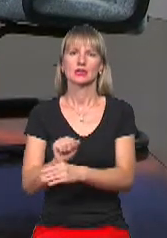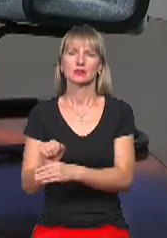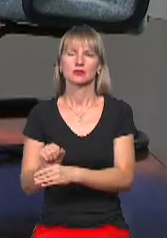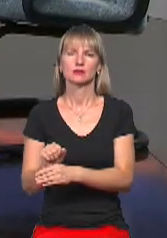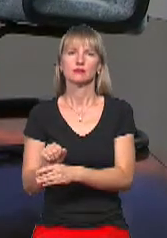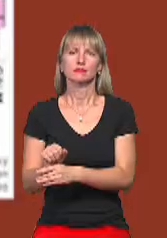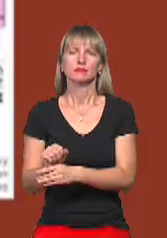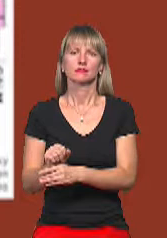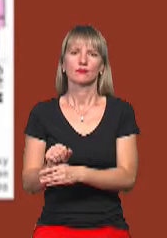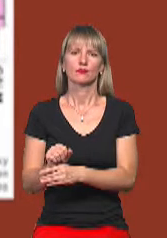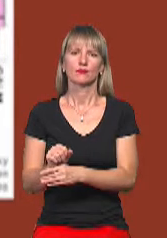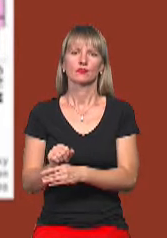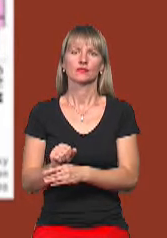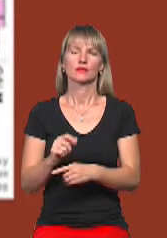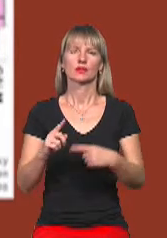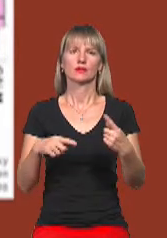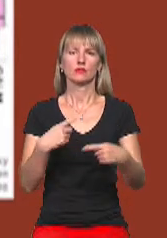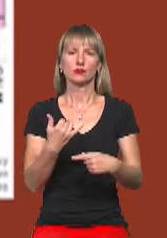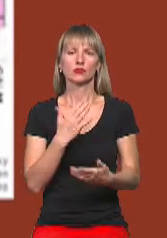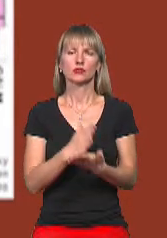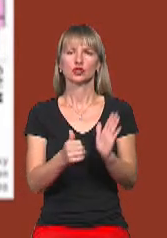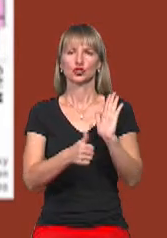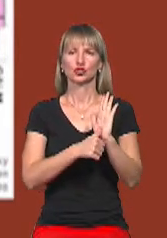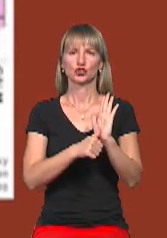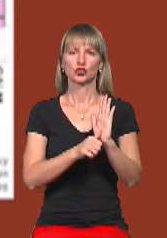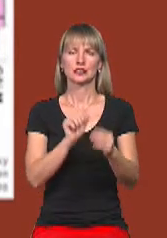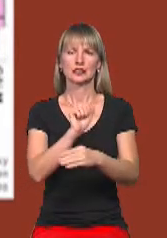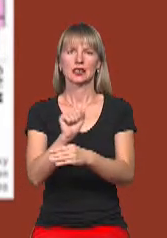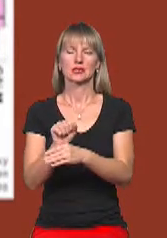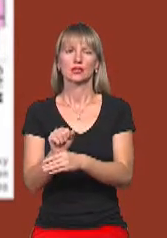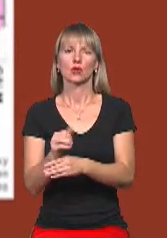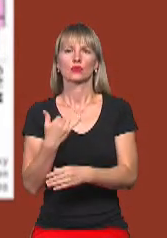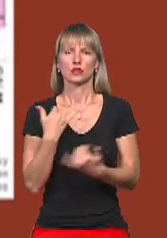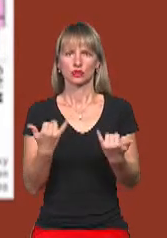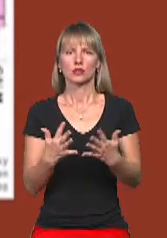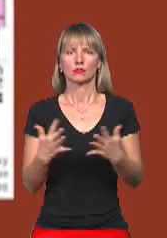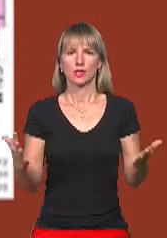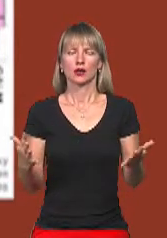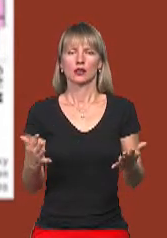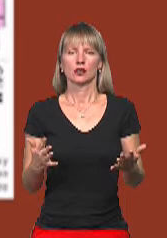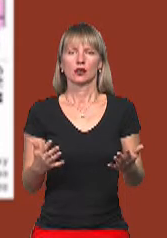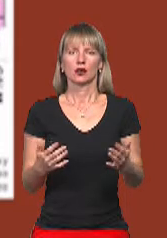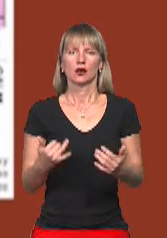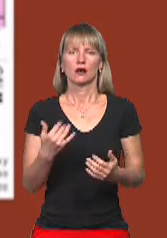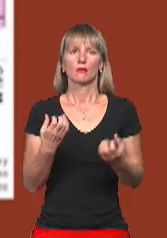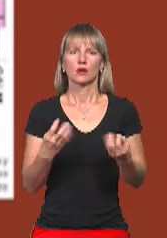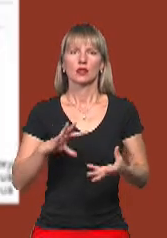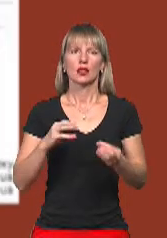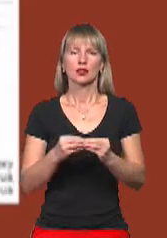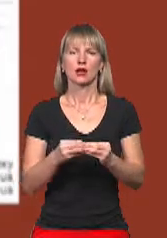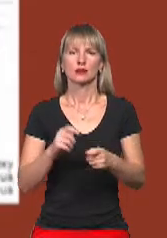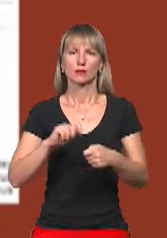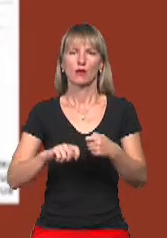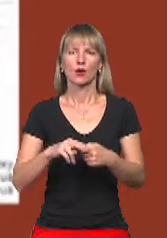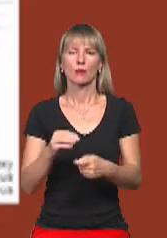Так, у далі, нас, далі у нас є 6 станцій громадського моніторингу. Ні, у нас більше. У нас більше, це просто аналіз, проведений по